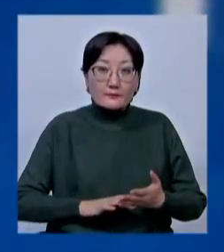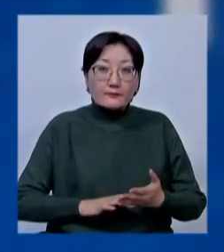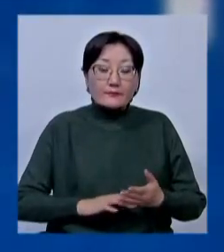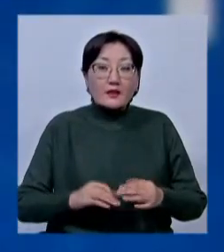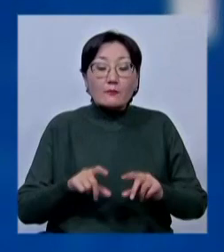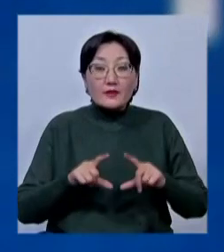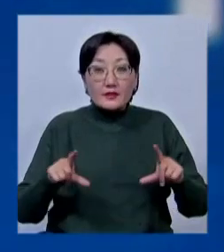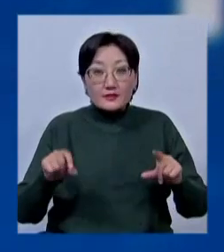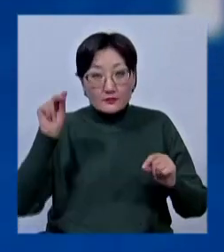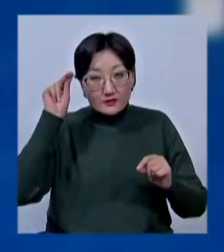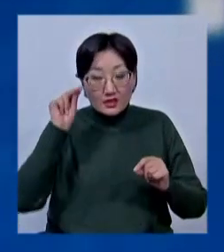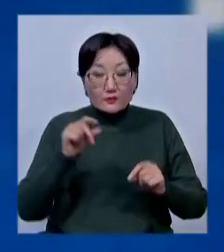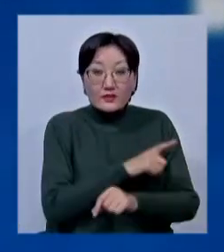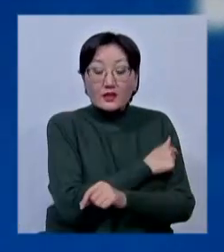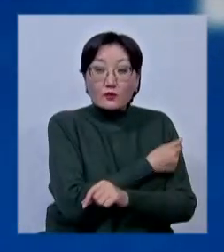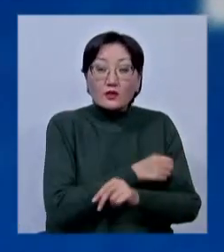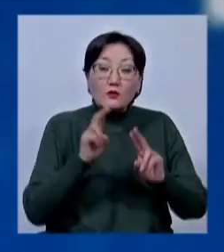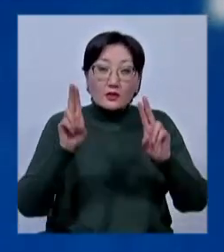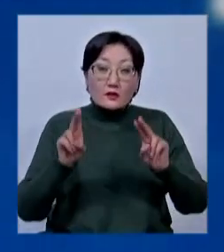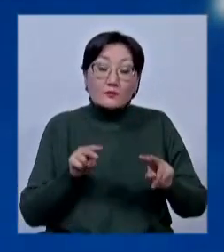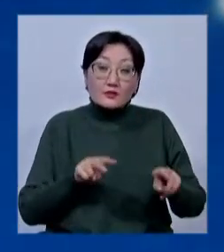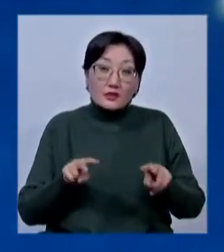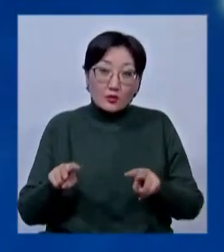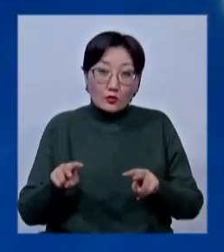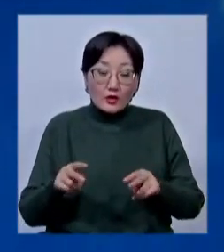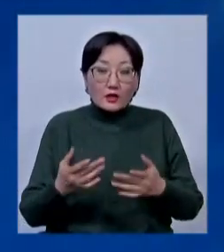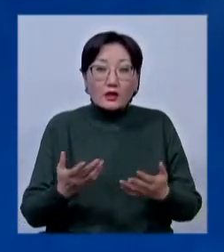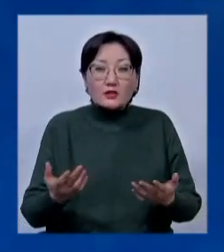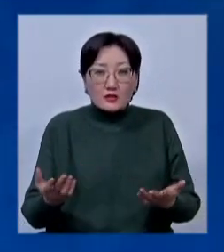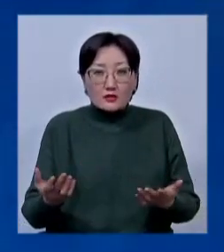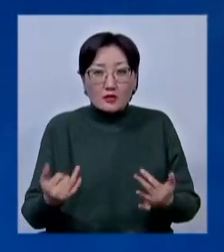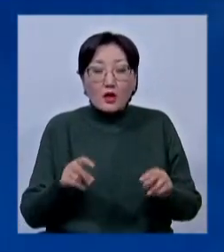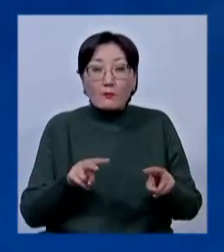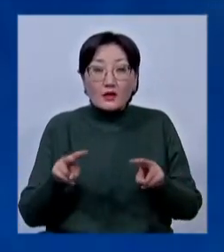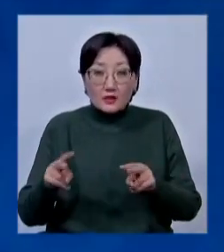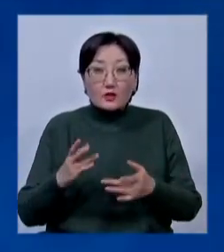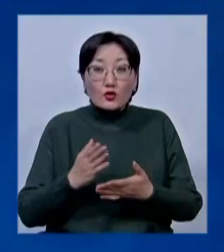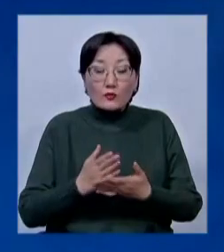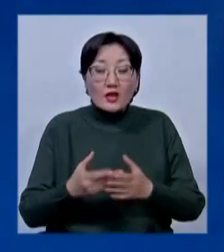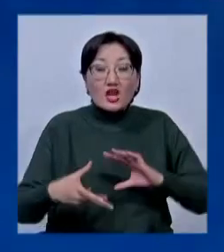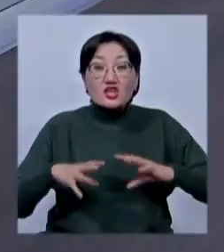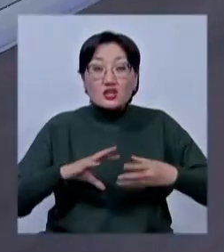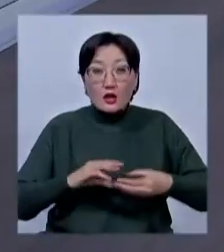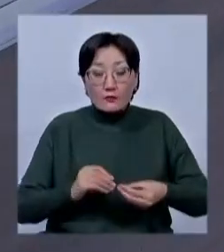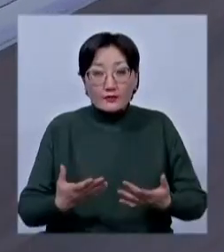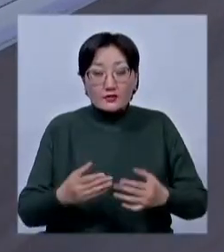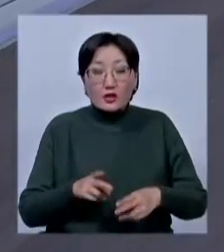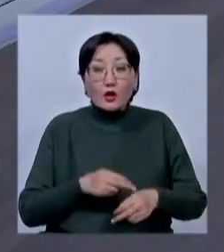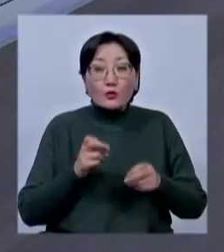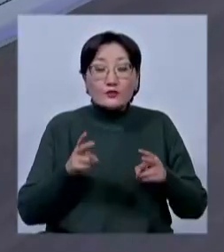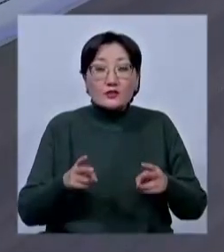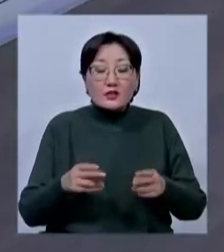жалғастырсақ, мектептердің санитарлық талаптарды сақтауы қаншалықты бақыланады, және жалпы өзі